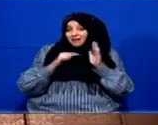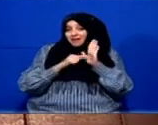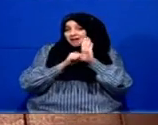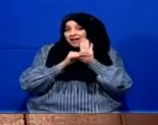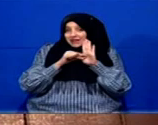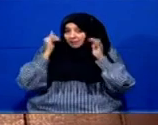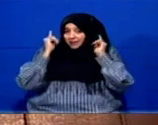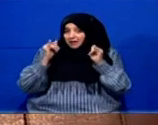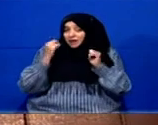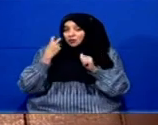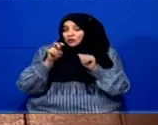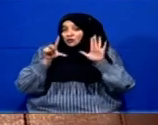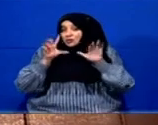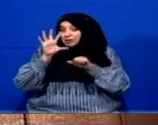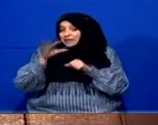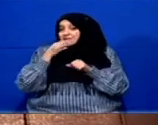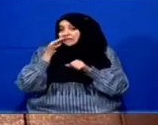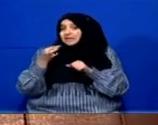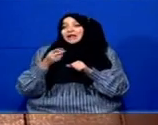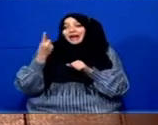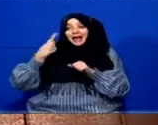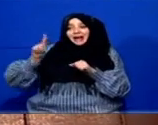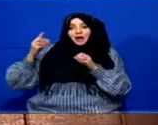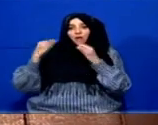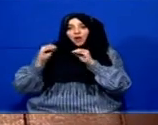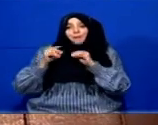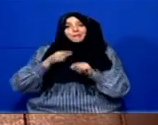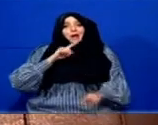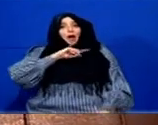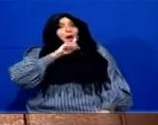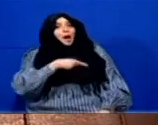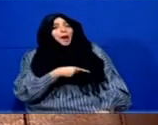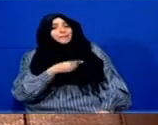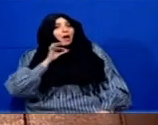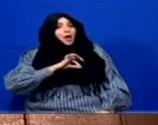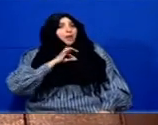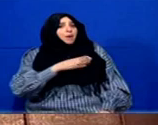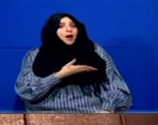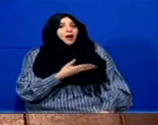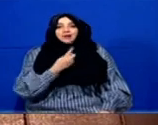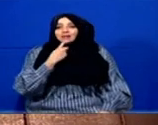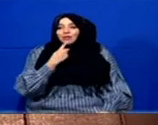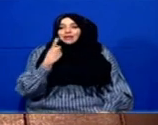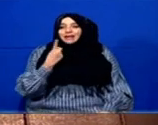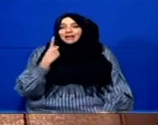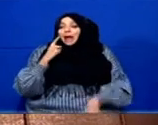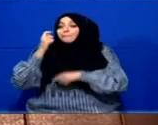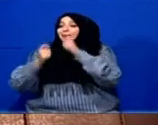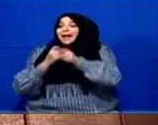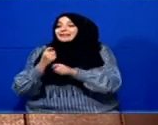البقره تمنع التعامل بالرمى هل يجوز لي شخص ان يقرض